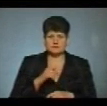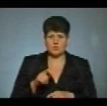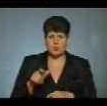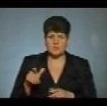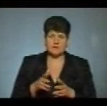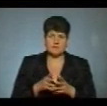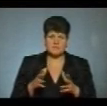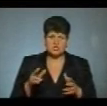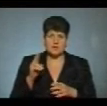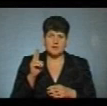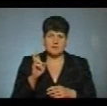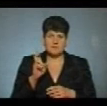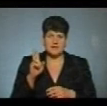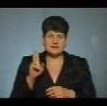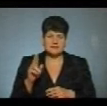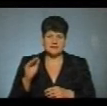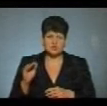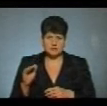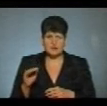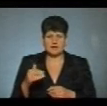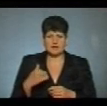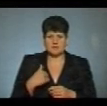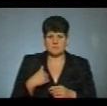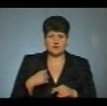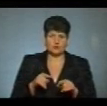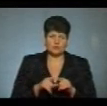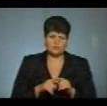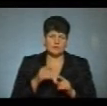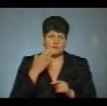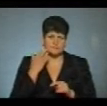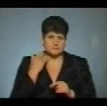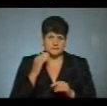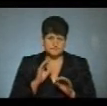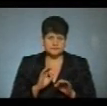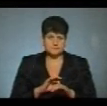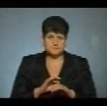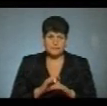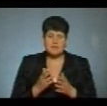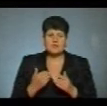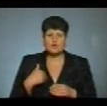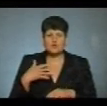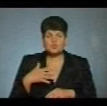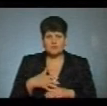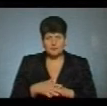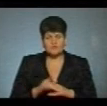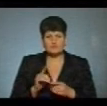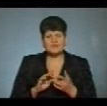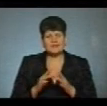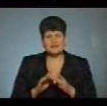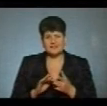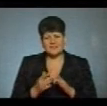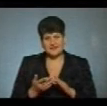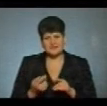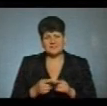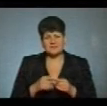в більшості бецежовані і тому переносять легше. Але ми розуміємо, що в соцмережі